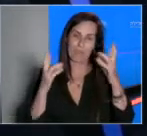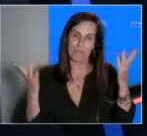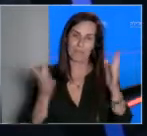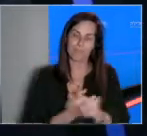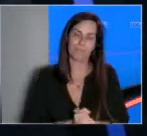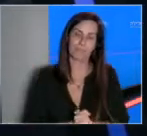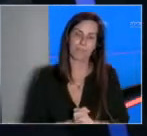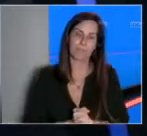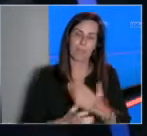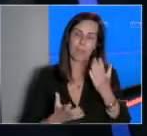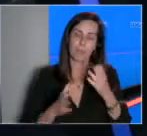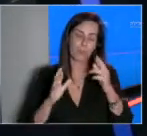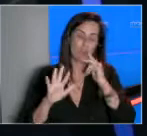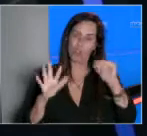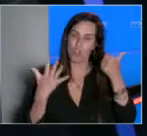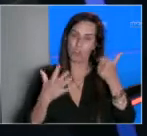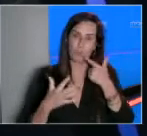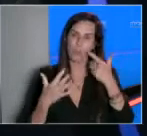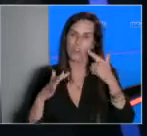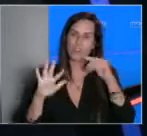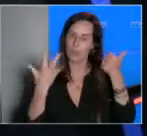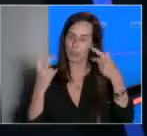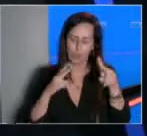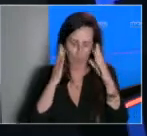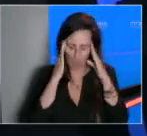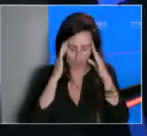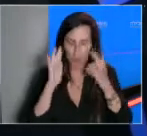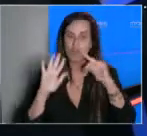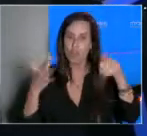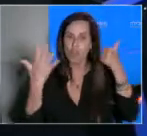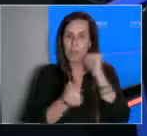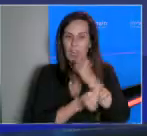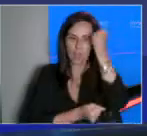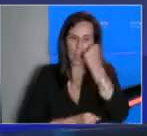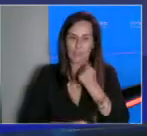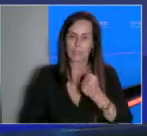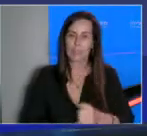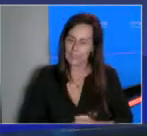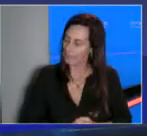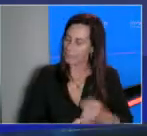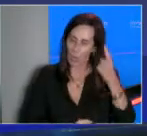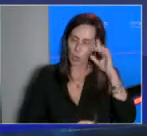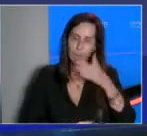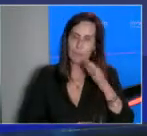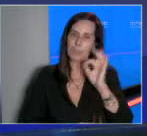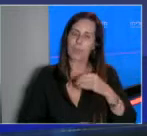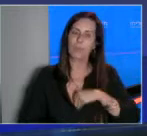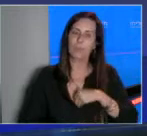כאילו, שהשש שנים האלו, אני אומר את המספר הזה ואני נחרד, שש שנים האלו, זה, אני לא יודעת כמה זה